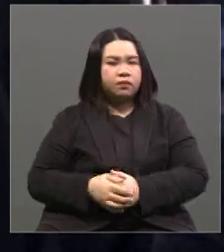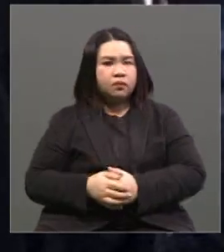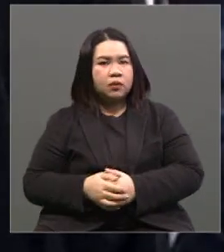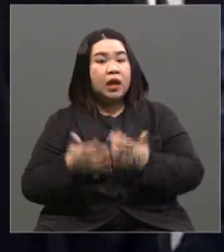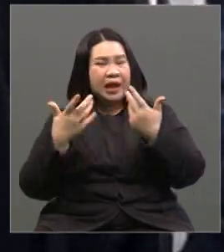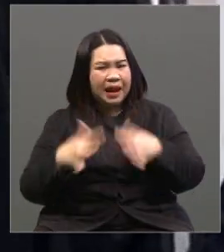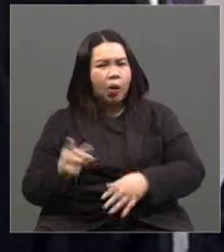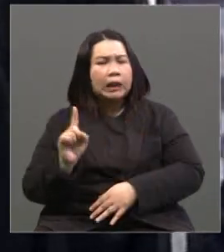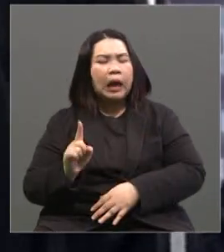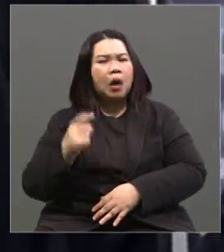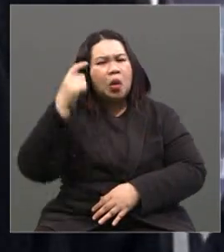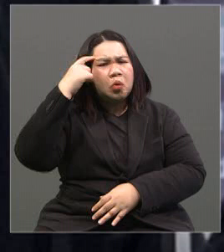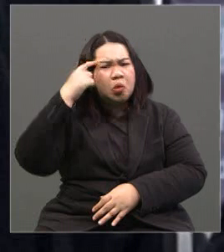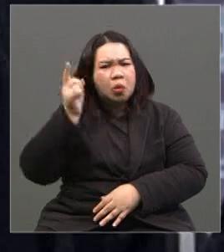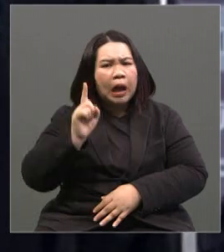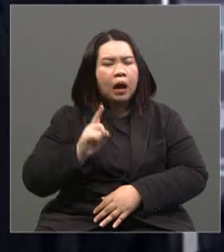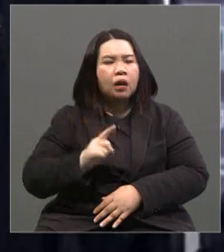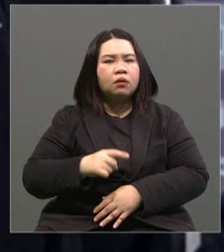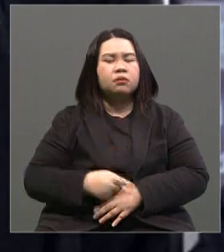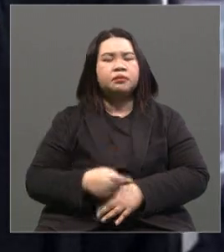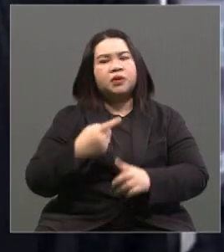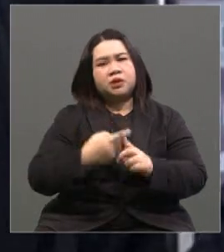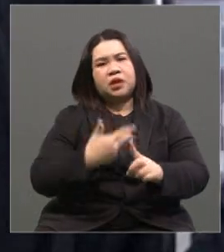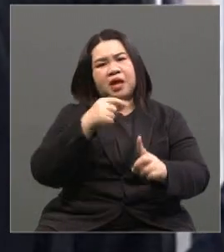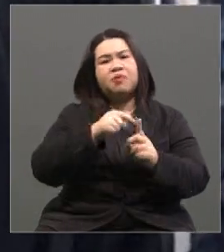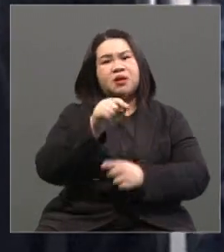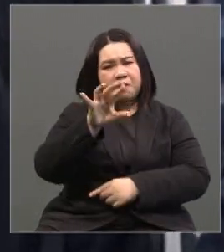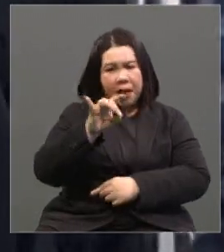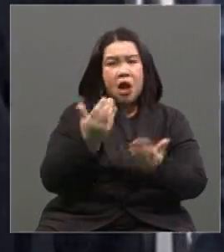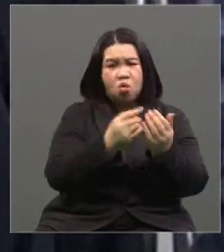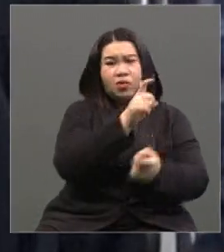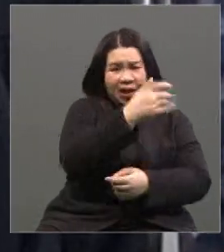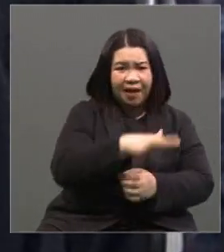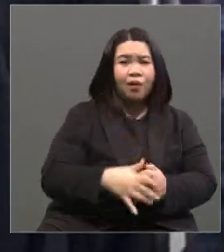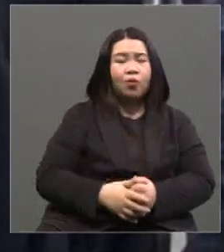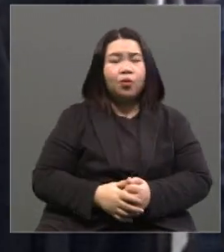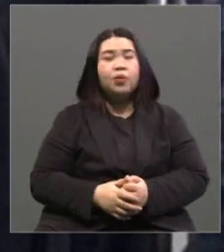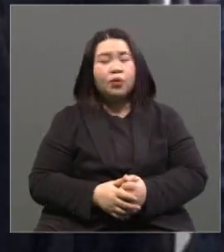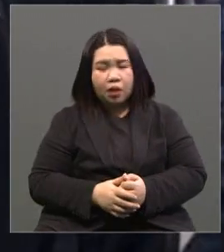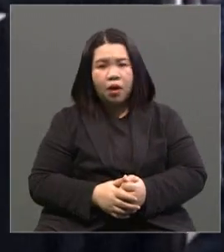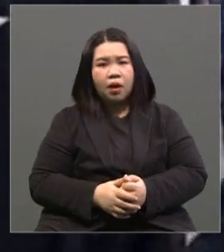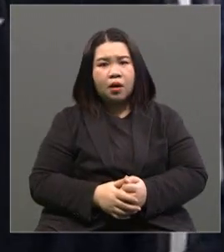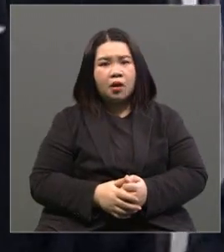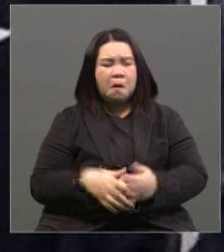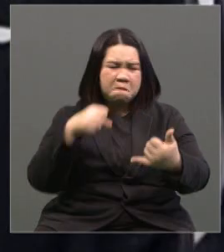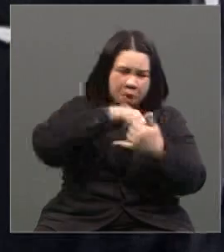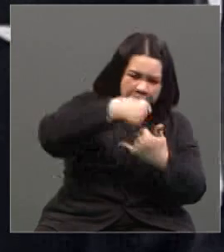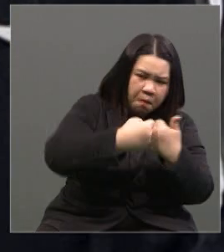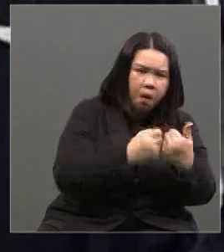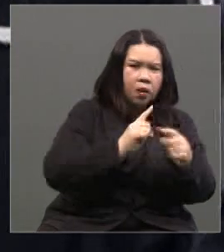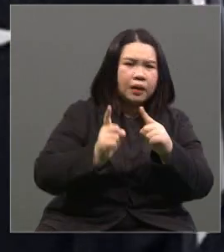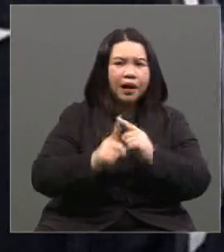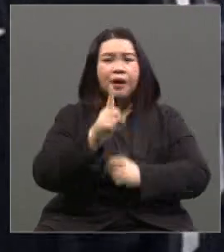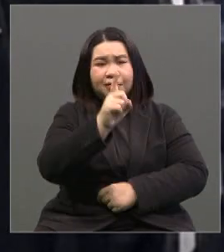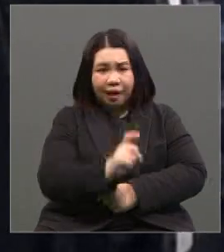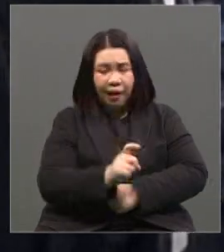ทราบว่าวันที่ 28มีนาคมตอนกลางคืนเนี่ยลูกสาวเนี่ยเสียชีวิตแล้วนะโดยโดนคนร้ายเนี่ยทำร้ายจนเสียชีวิตนั่น